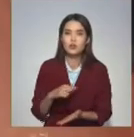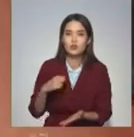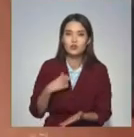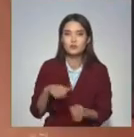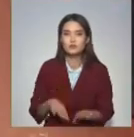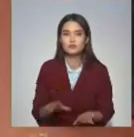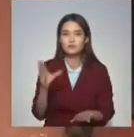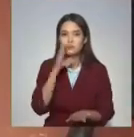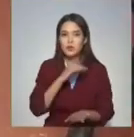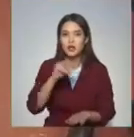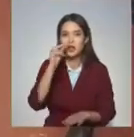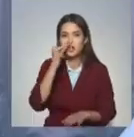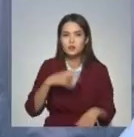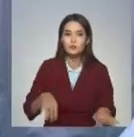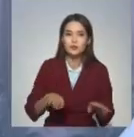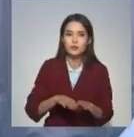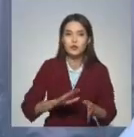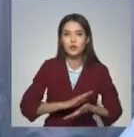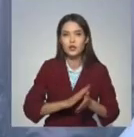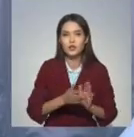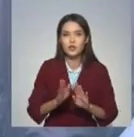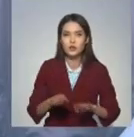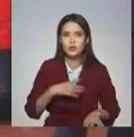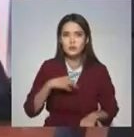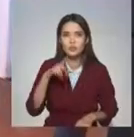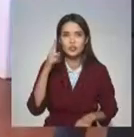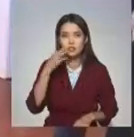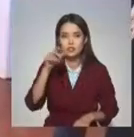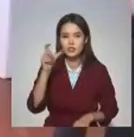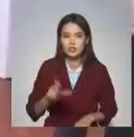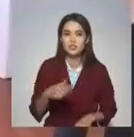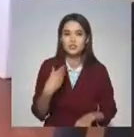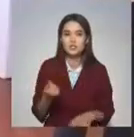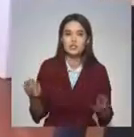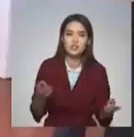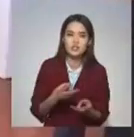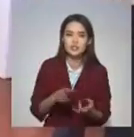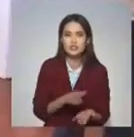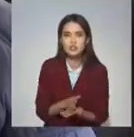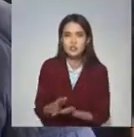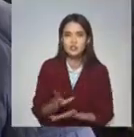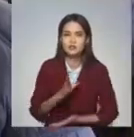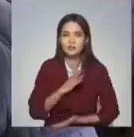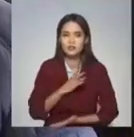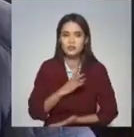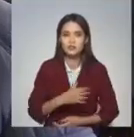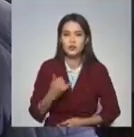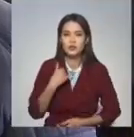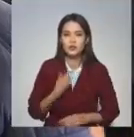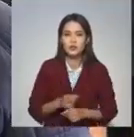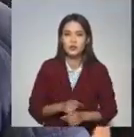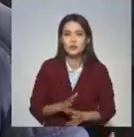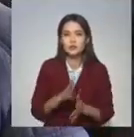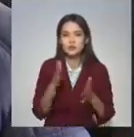бар. Шымкентте де осындай шара өтті. Жастар мамандарға сауалдарын қойып тиісті жауап алды. Мен үшін тіптен жақсы болды.